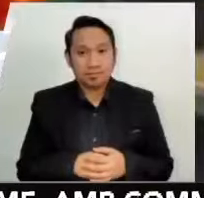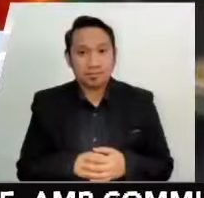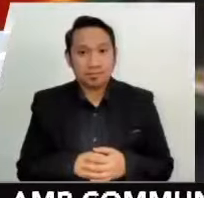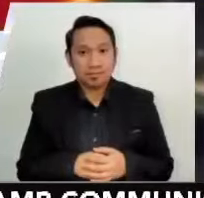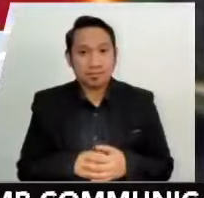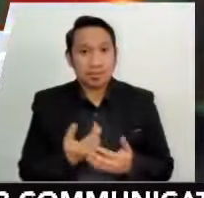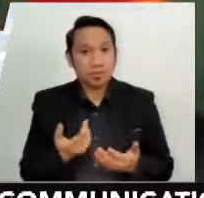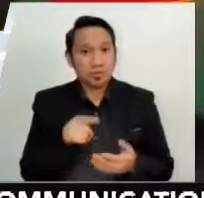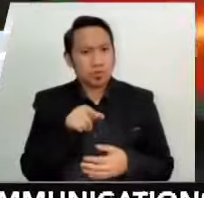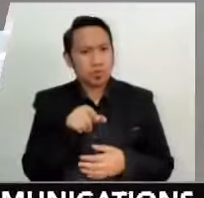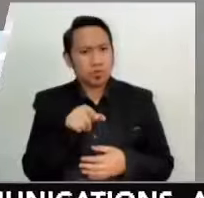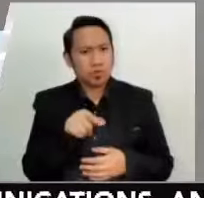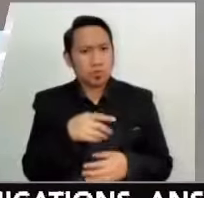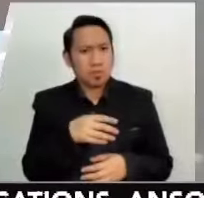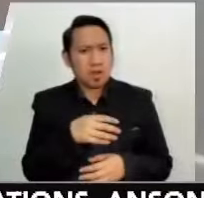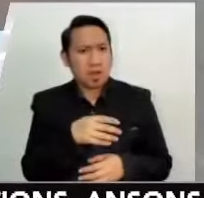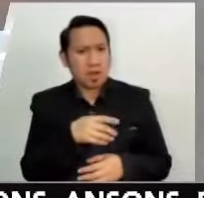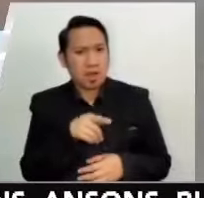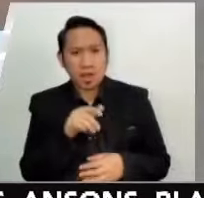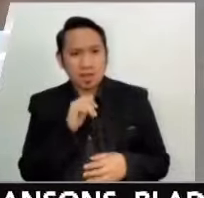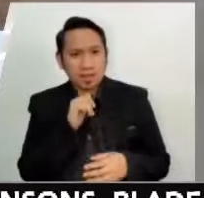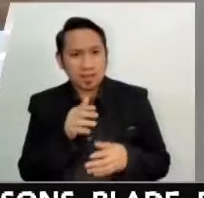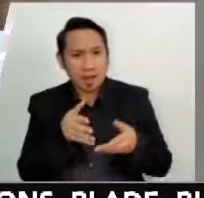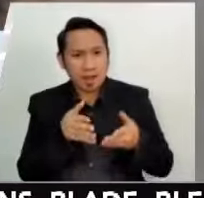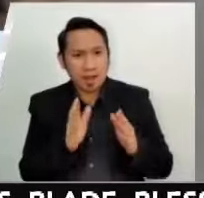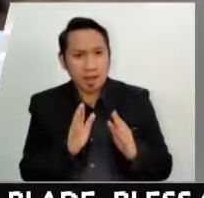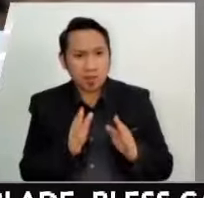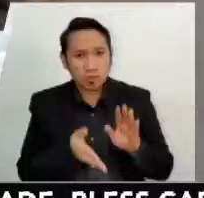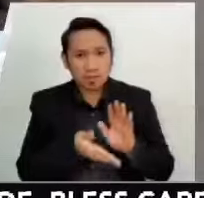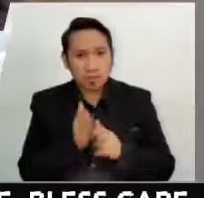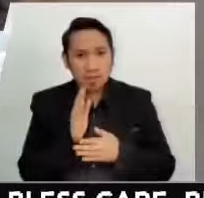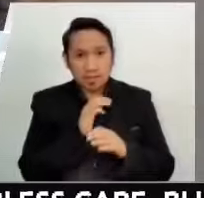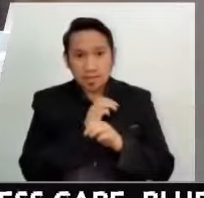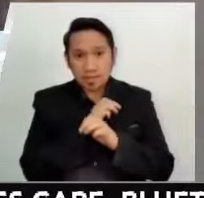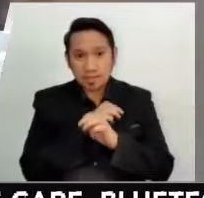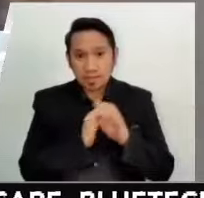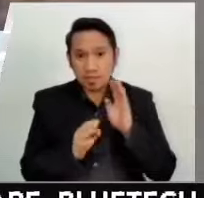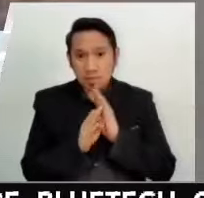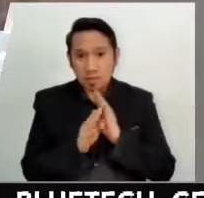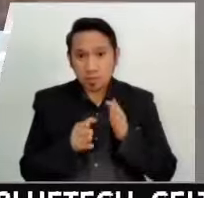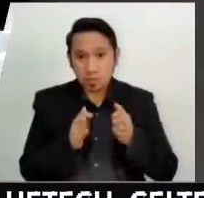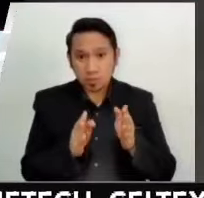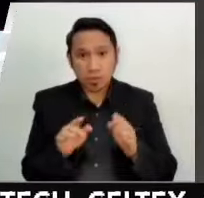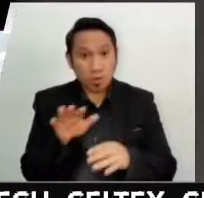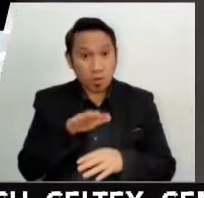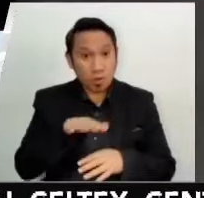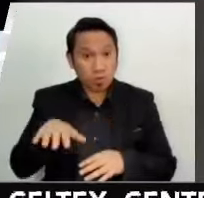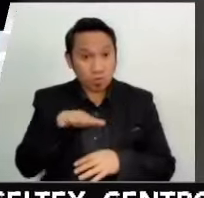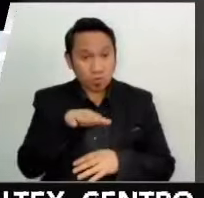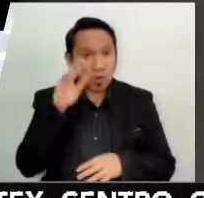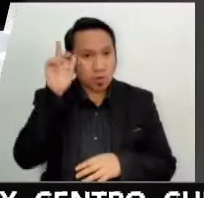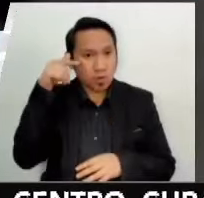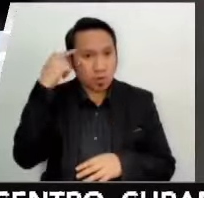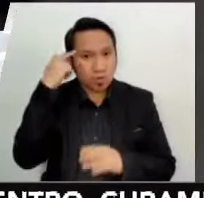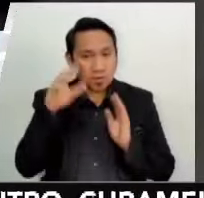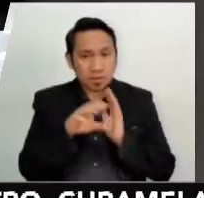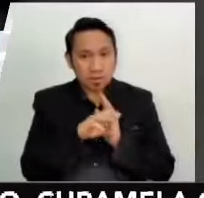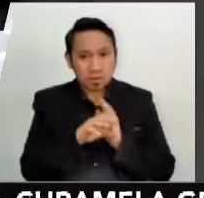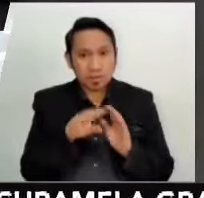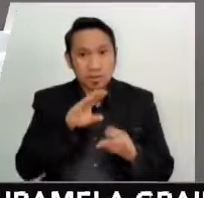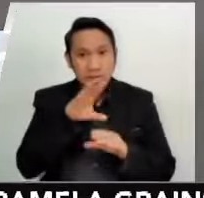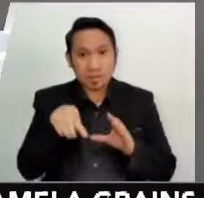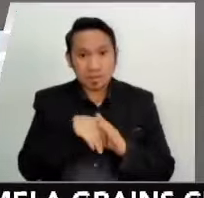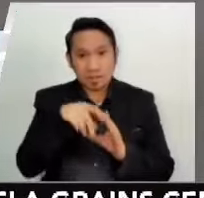sasakyan na hindi otorisadong dumaan sa EDSA Busway. Lahat na natikitan ay mga government vehicle. Kabilang na ang Sapideya, AFP,